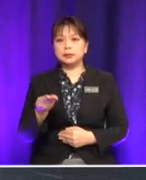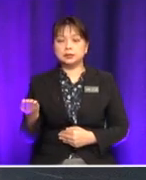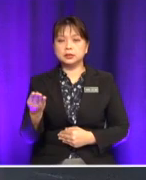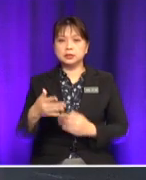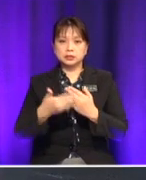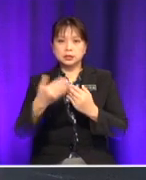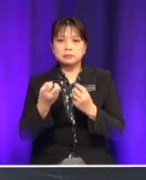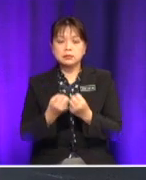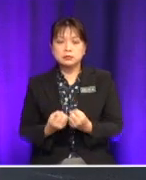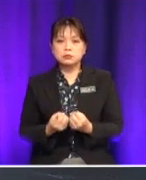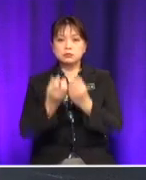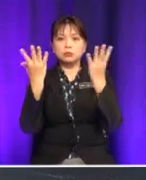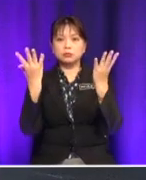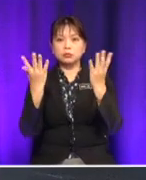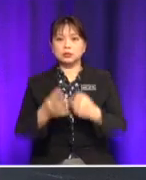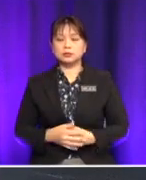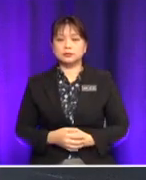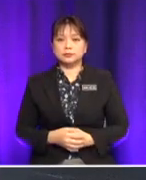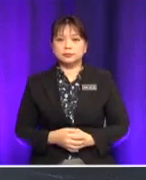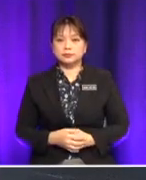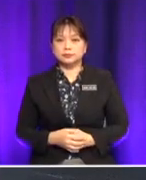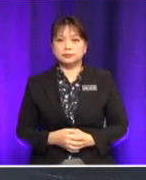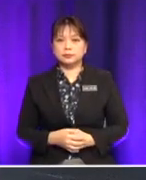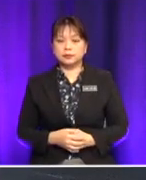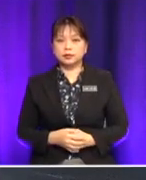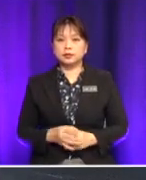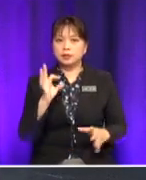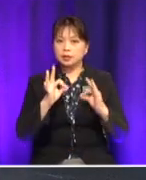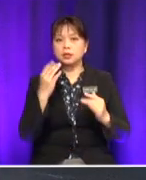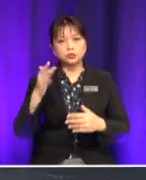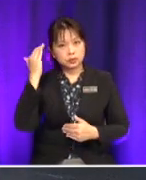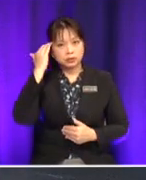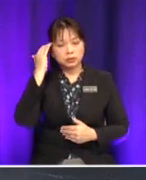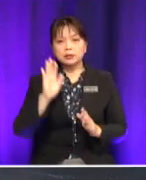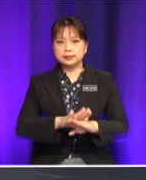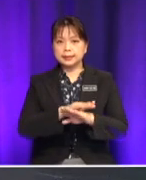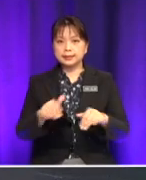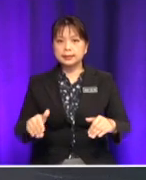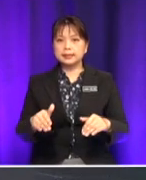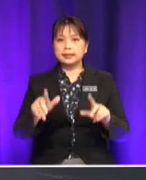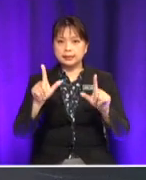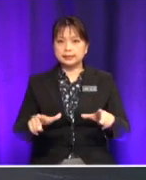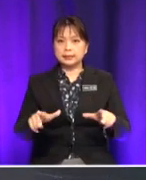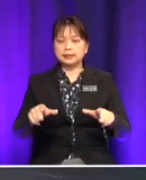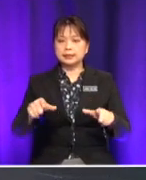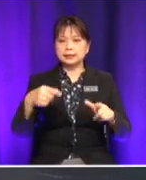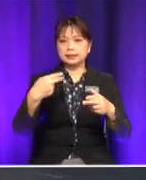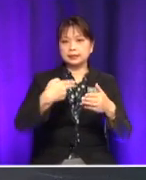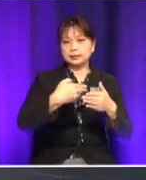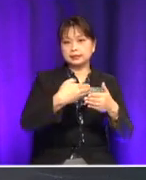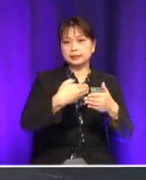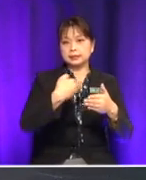jadi bila kita tahu bahan tuh mudah meletup janganlah kita letak bahan untuk dekat dengan sumber api